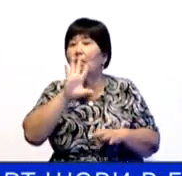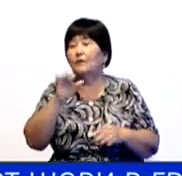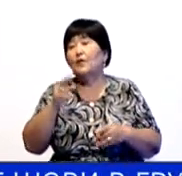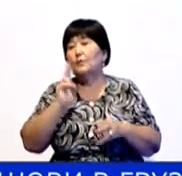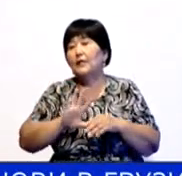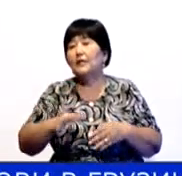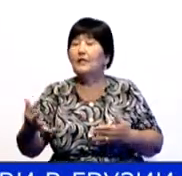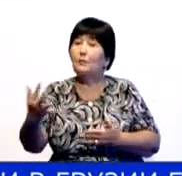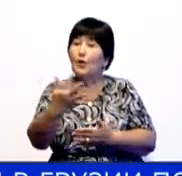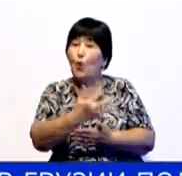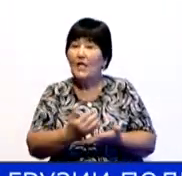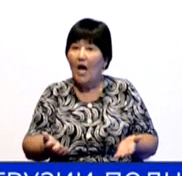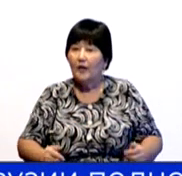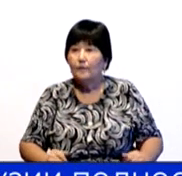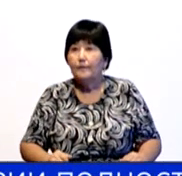потерь собрать урожай.